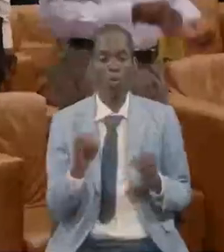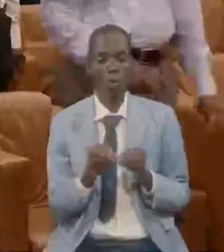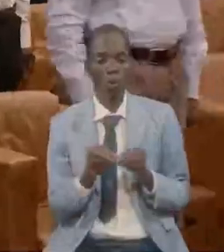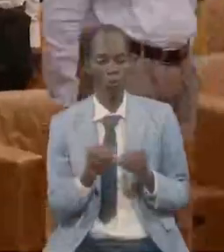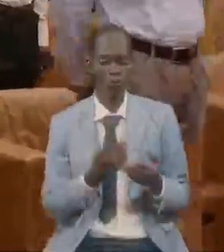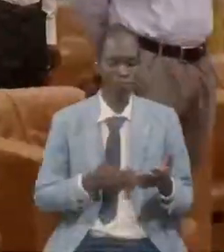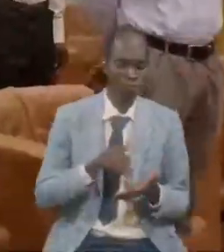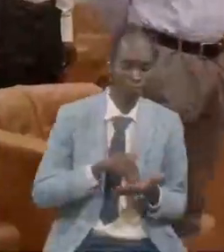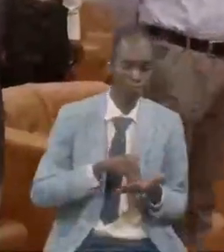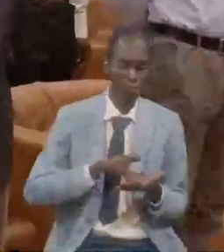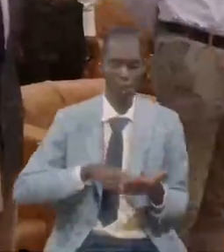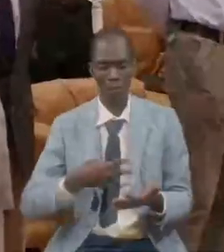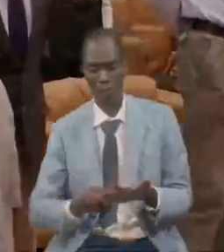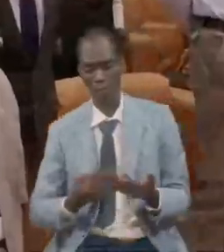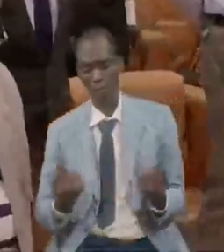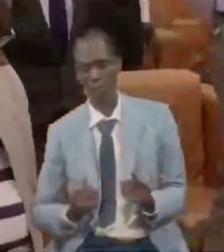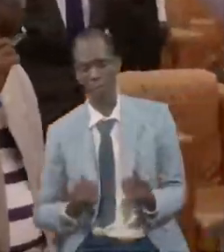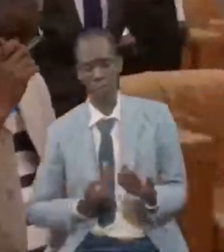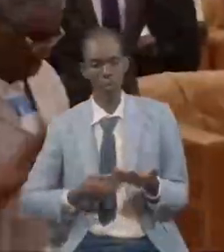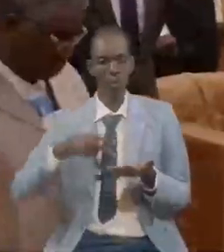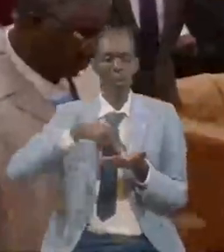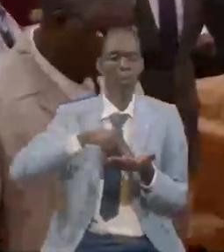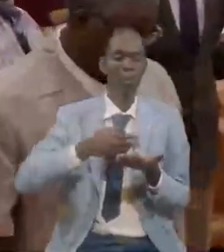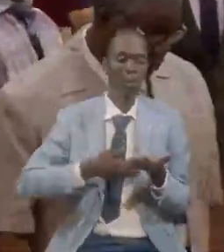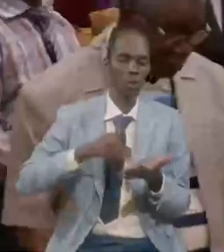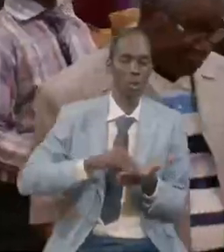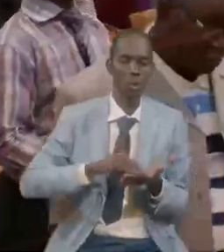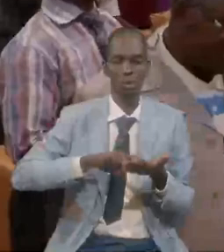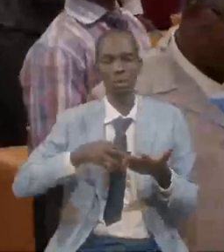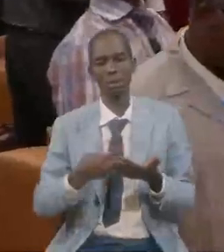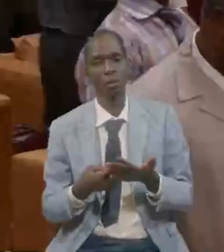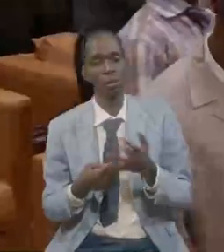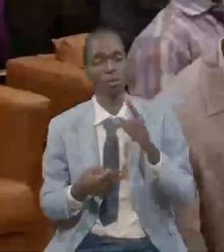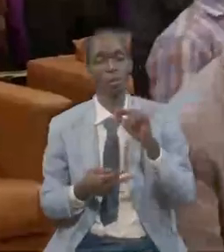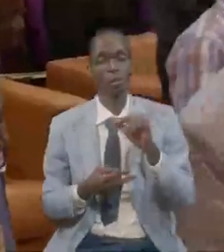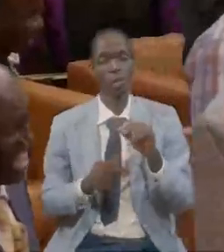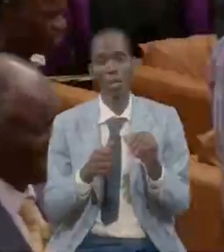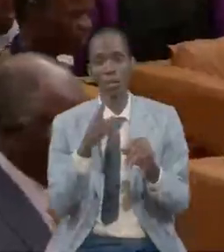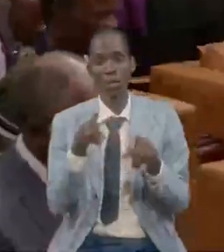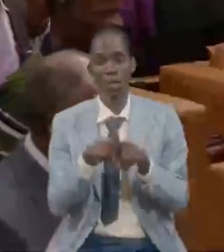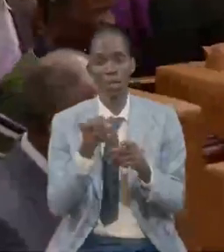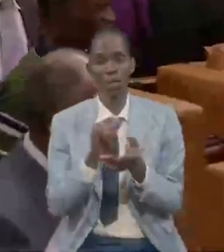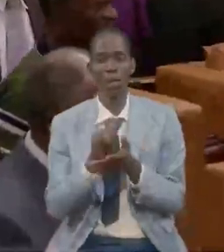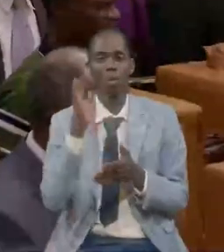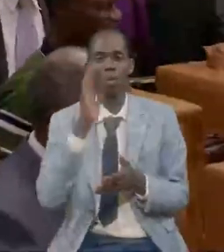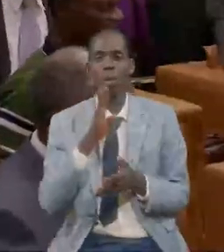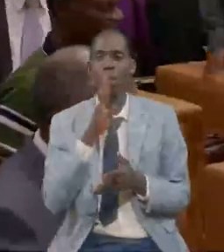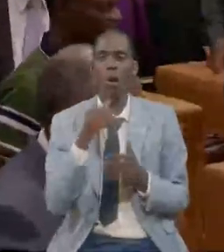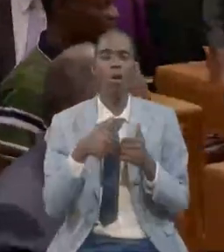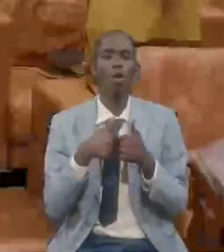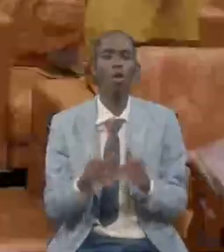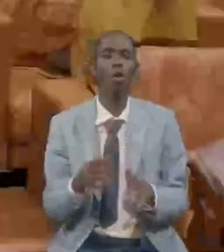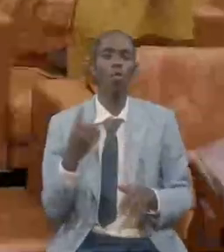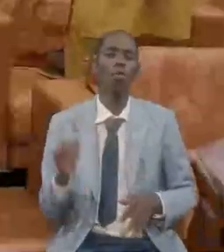Vous n'êtes pas celui-là qui tombe, qui se relève, qui tombe, qui se relève. Une telle personne sera perdue pour